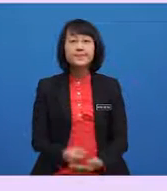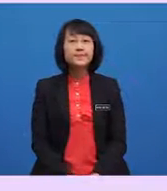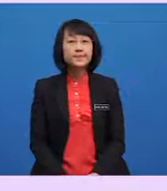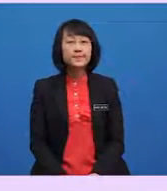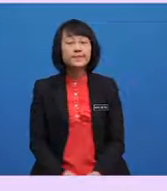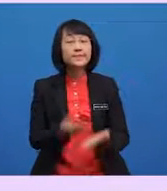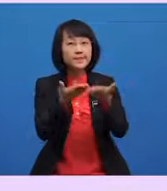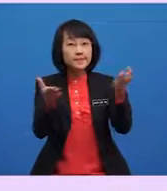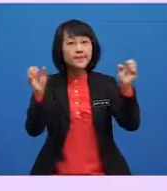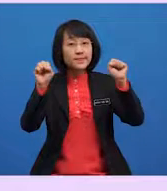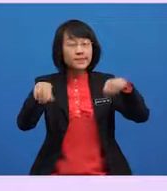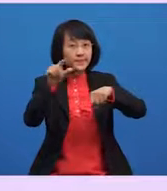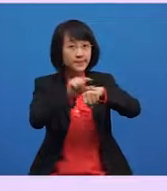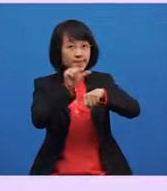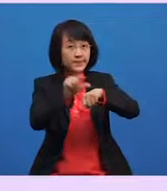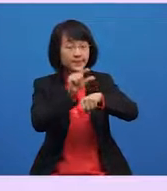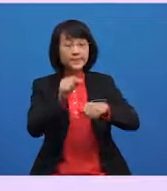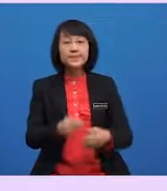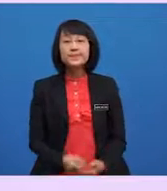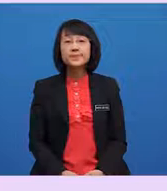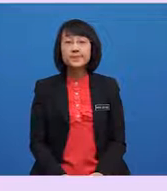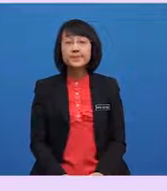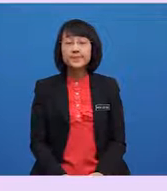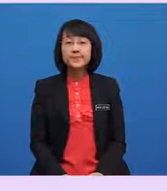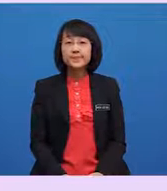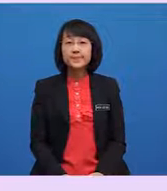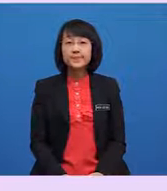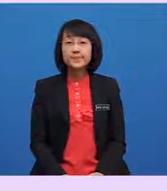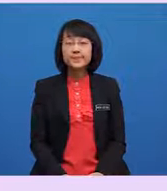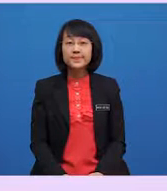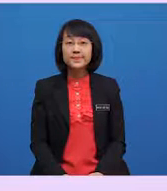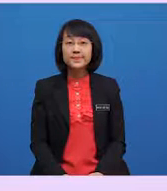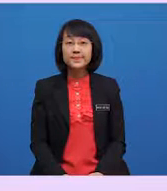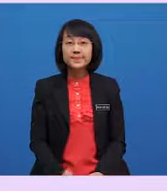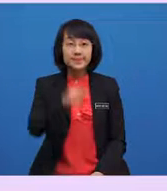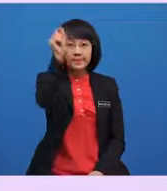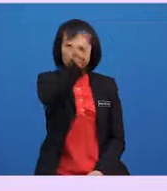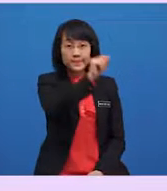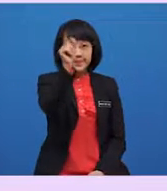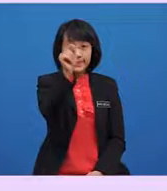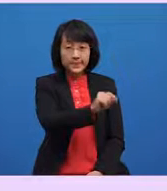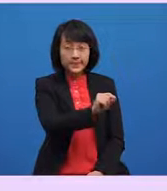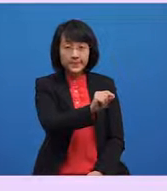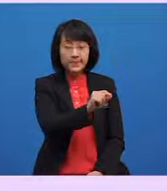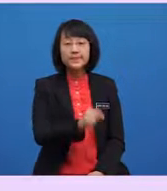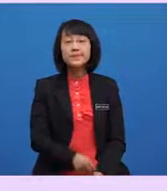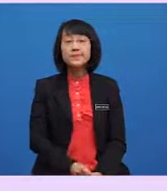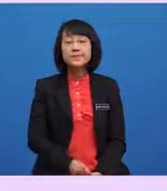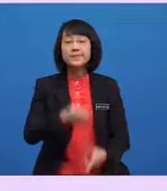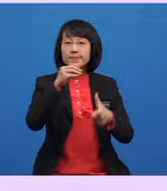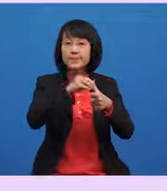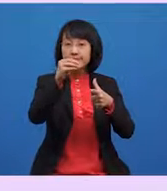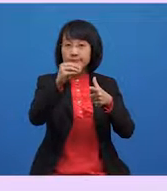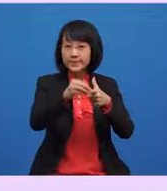Kamu boleh menggunakan kaedah sama ada mempermudahkan pecahan